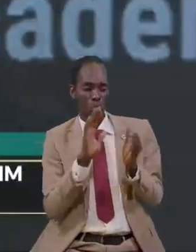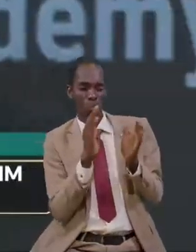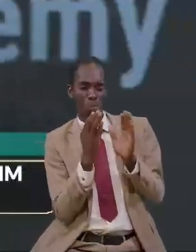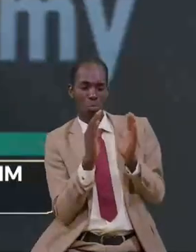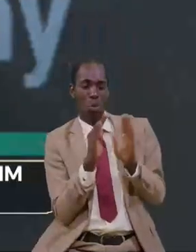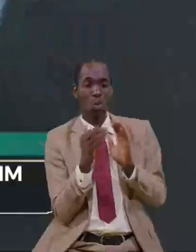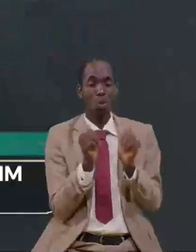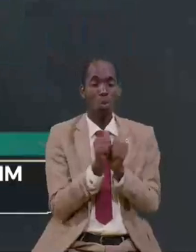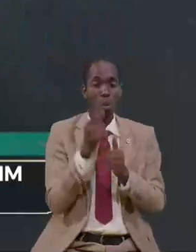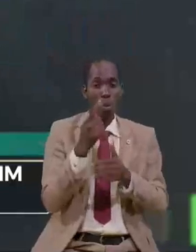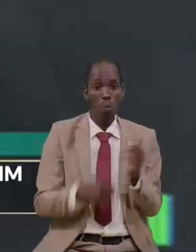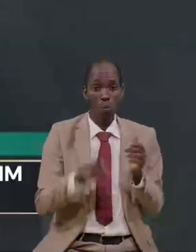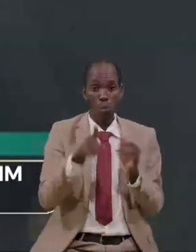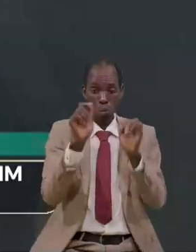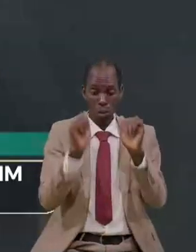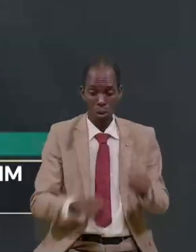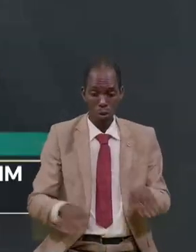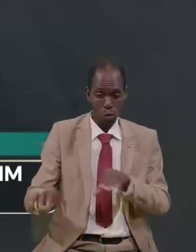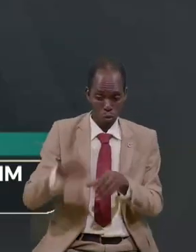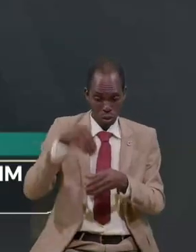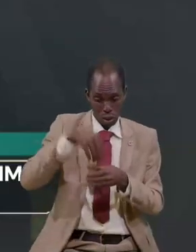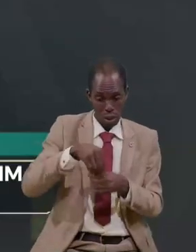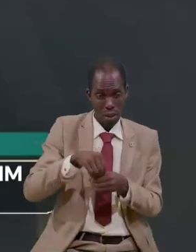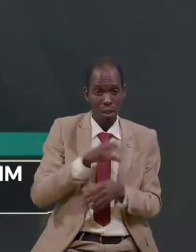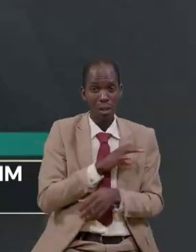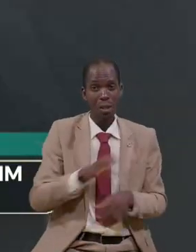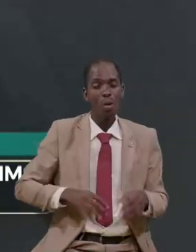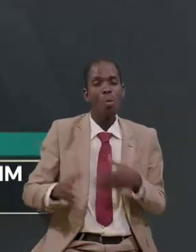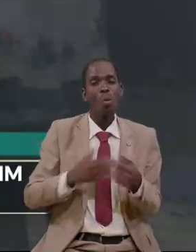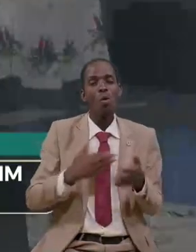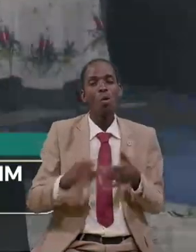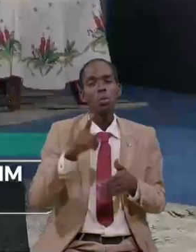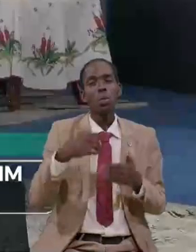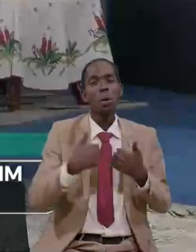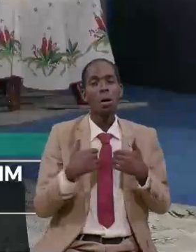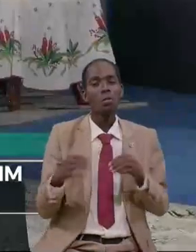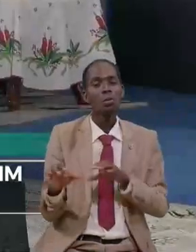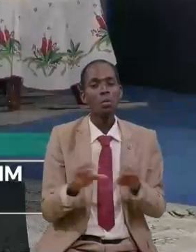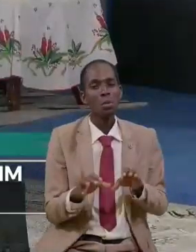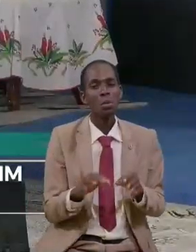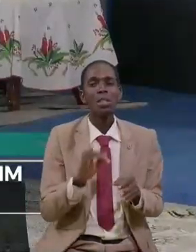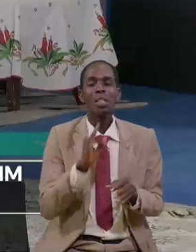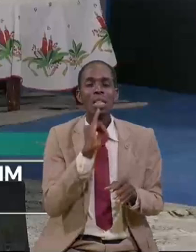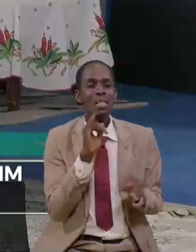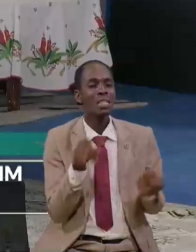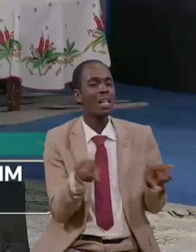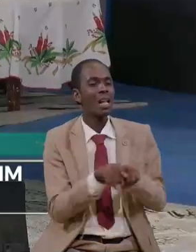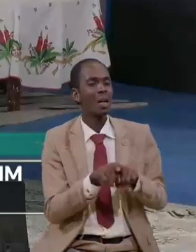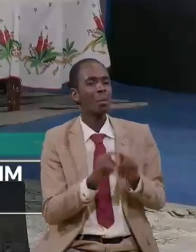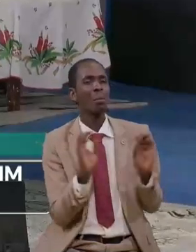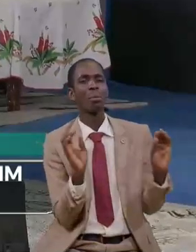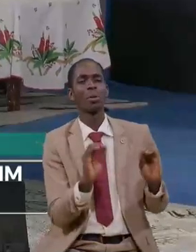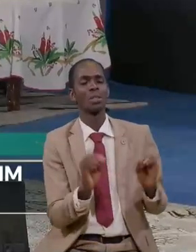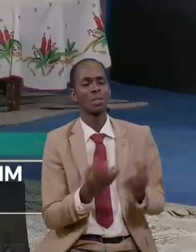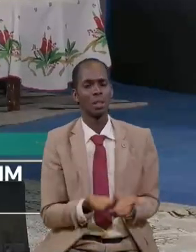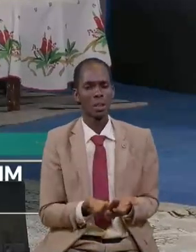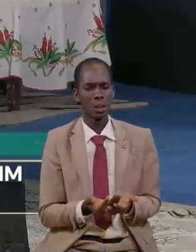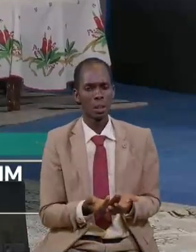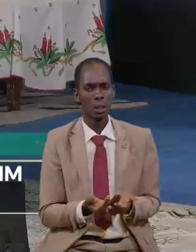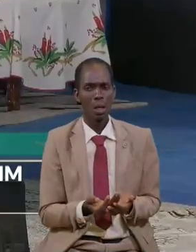comparé à ce que tu peux faire en Christ, ce que tu as fait, c'est comme si tu n'as rien fait. Ah!